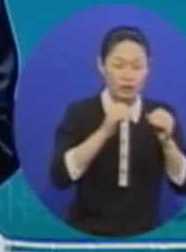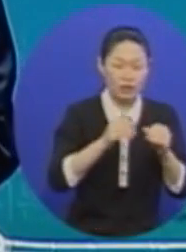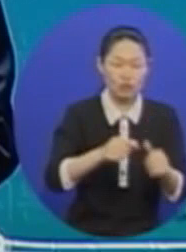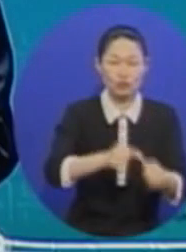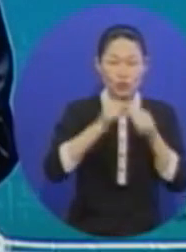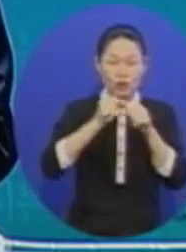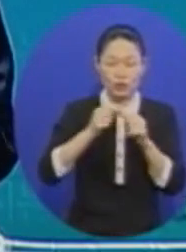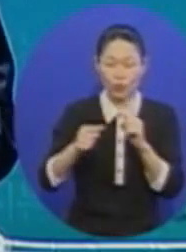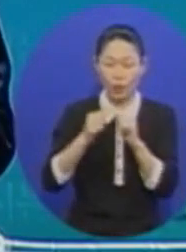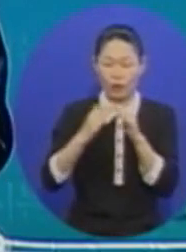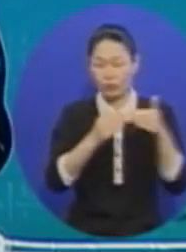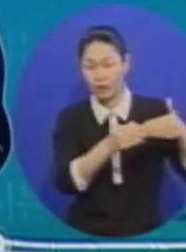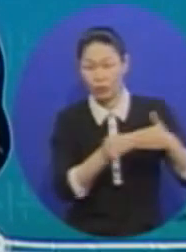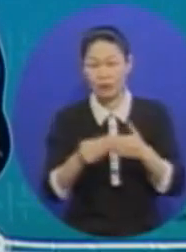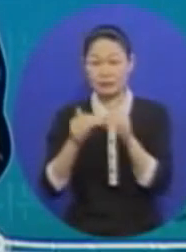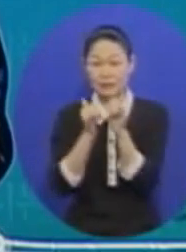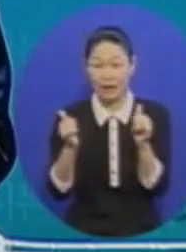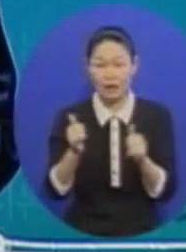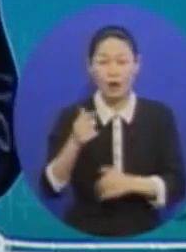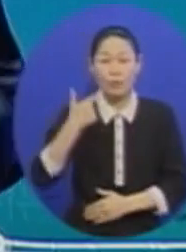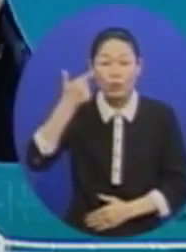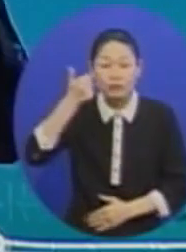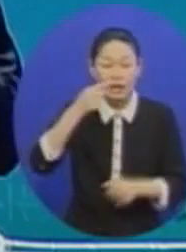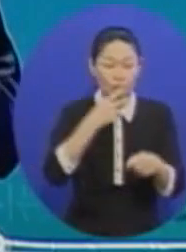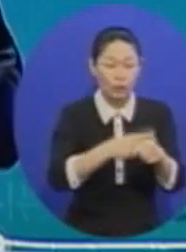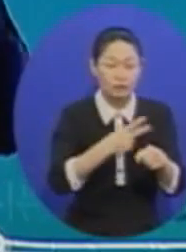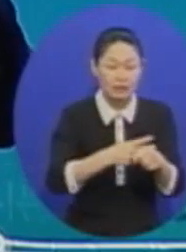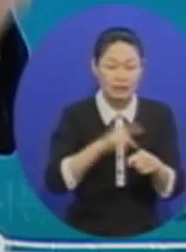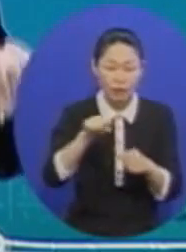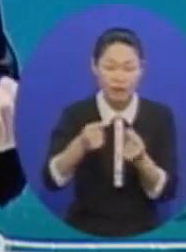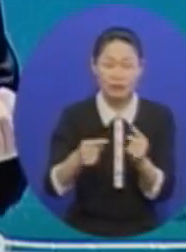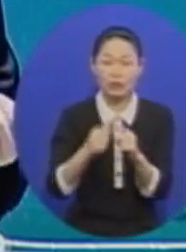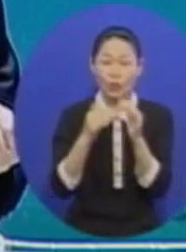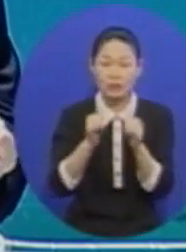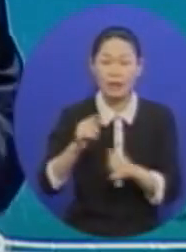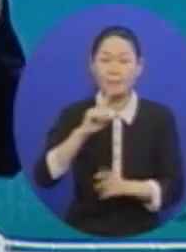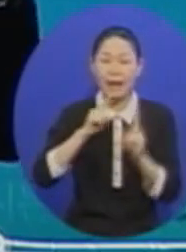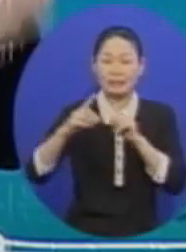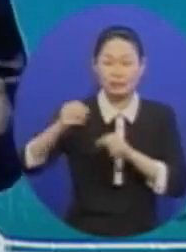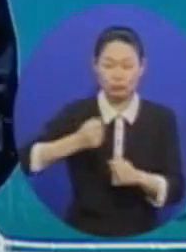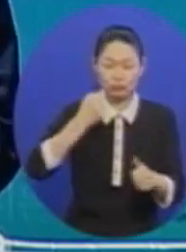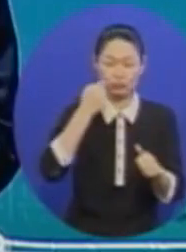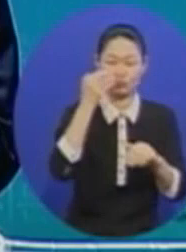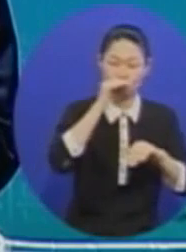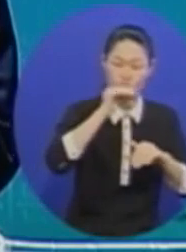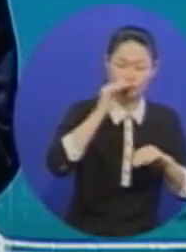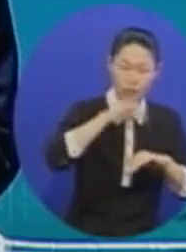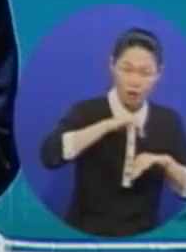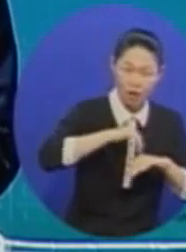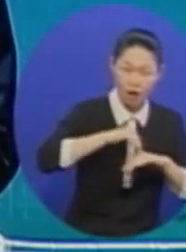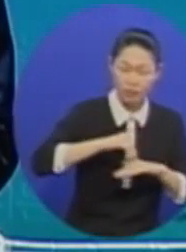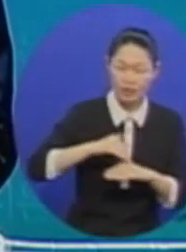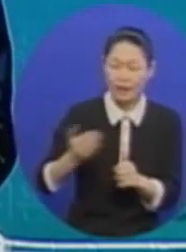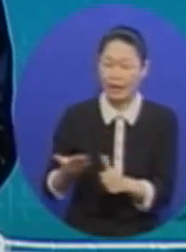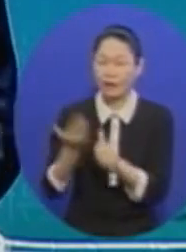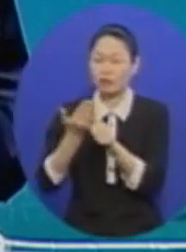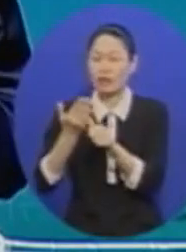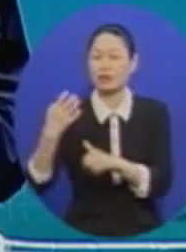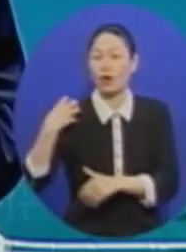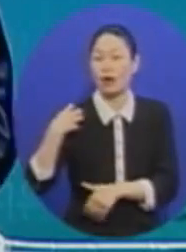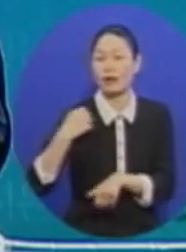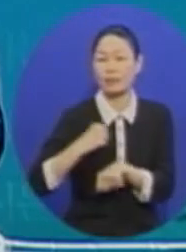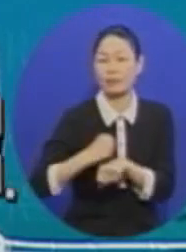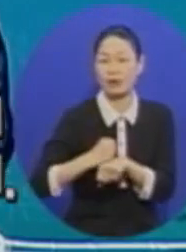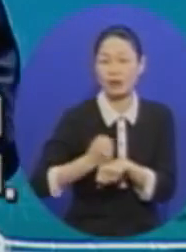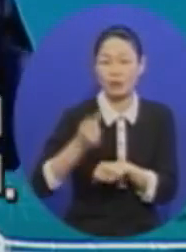인도하는 사람이고 목사와 교사는 그 교인들을 말씀으로 훈련시키고 양육하는 역할을 하죠 네